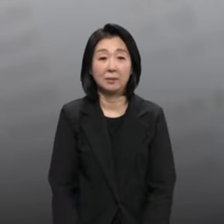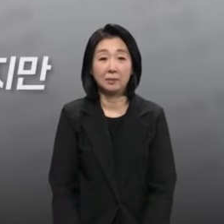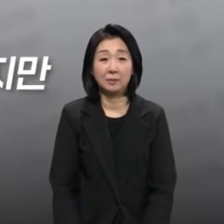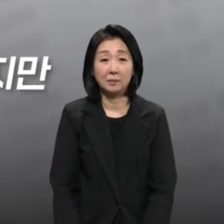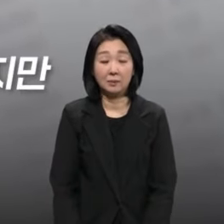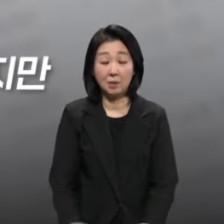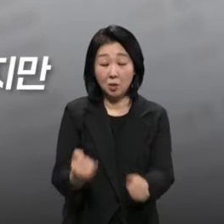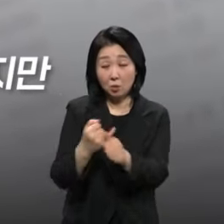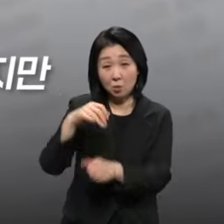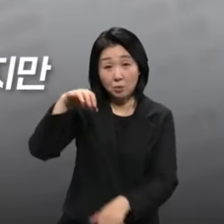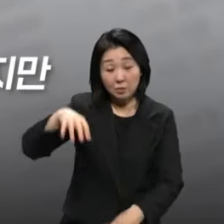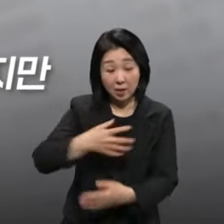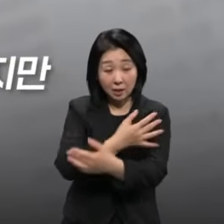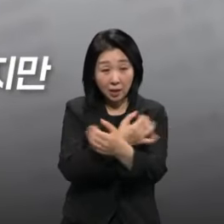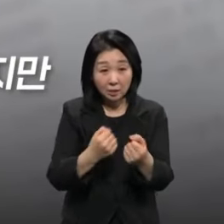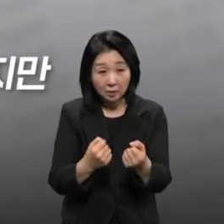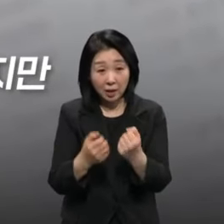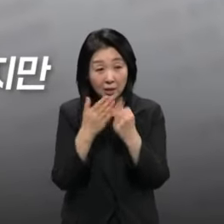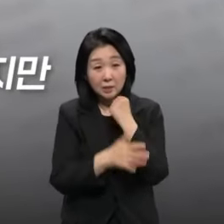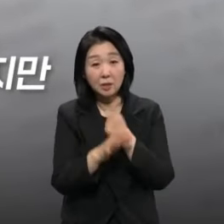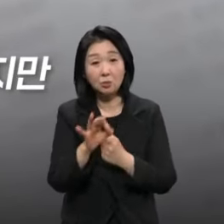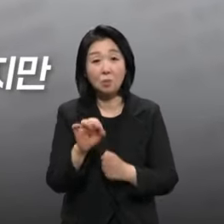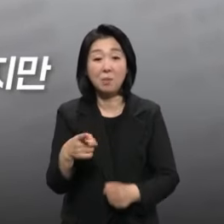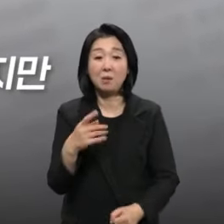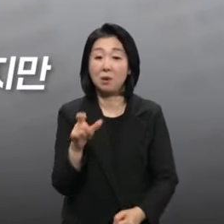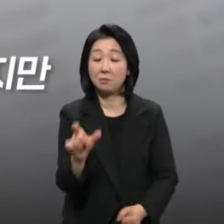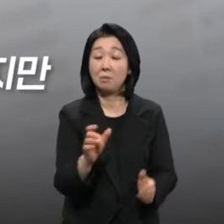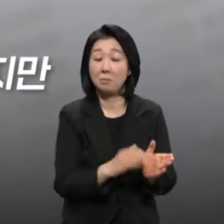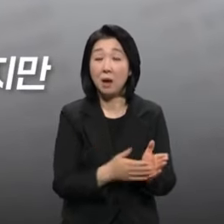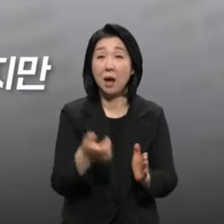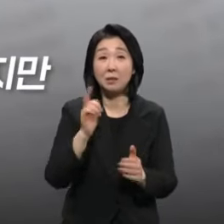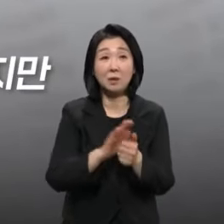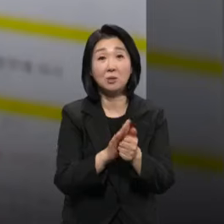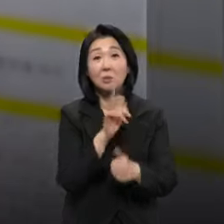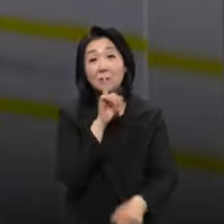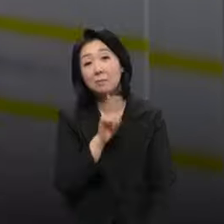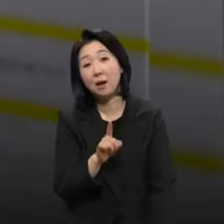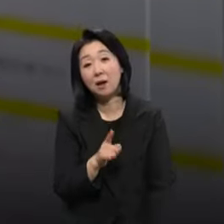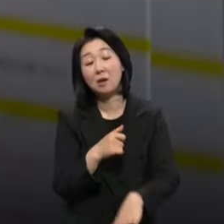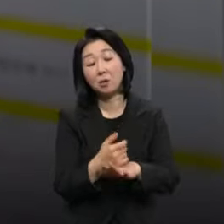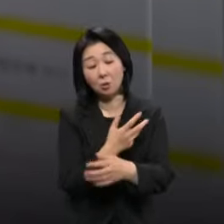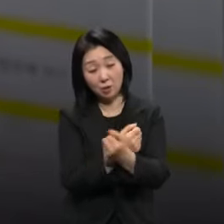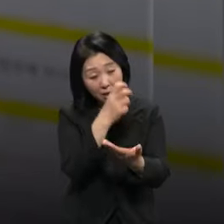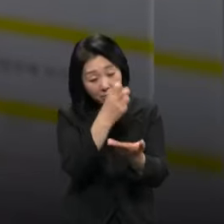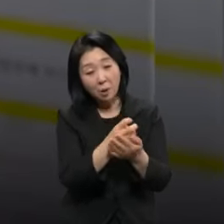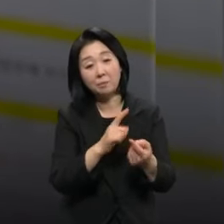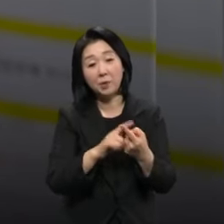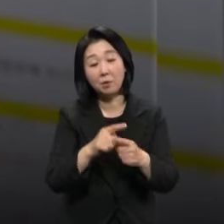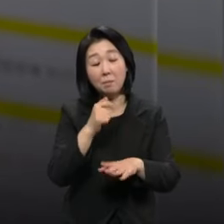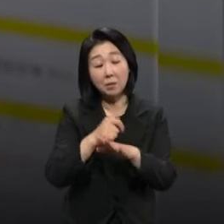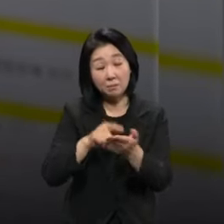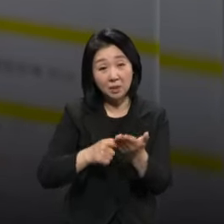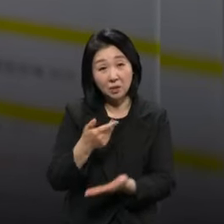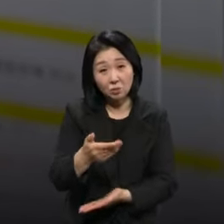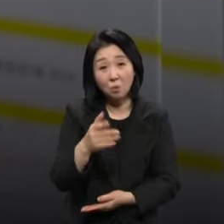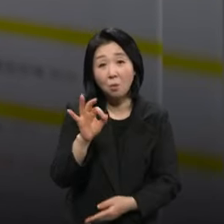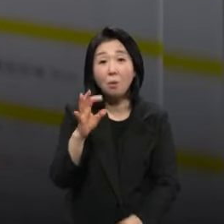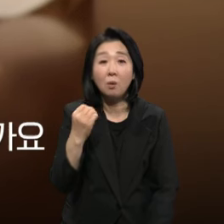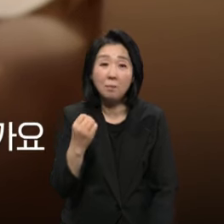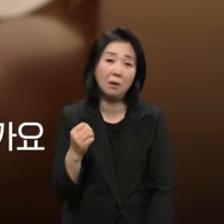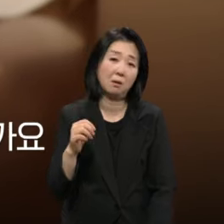측은 계약서상 웨딩사진값을 100만 원으로 적어놨지만 사실은 서비스였다며 계약 규정에 따라 최종 배상금이 90만 원이라고